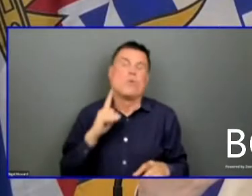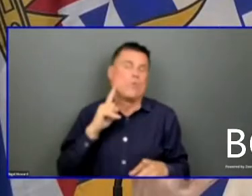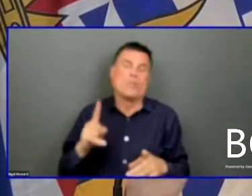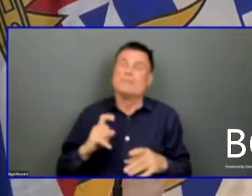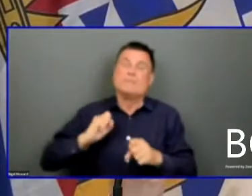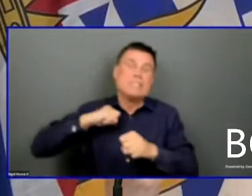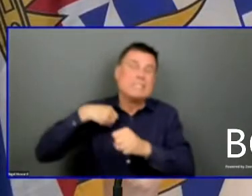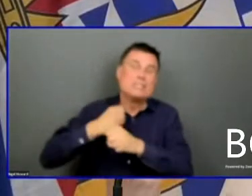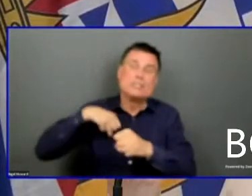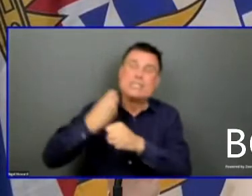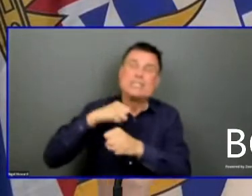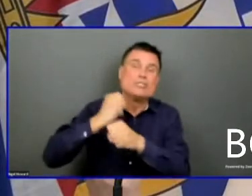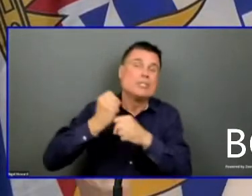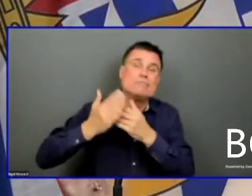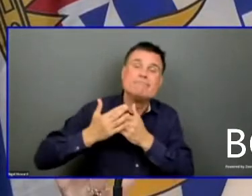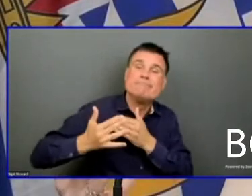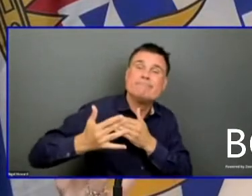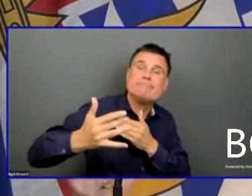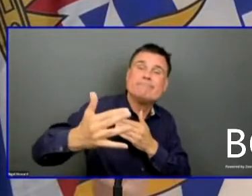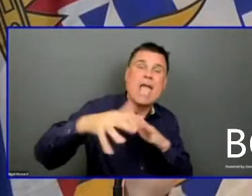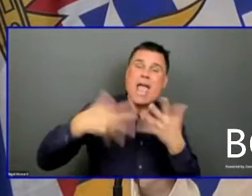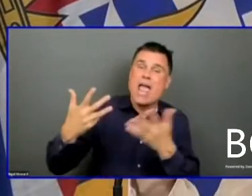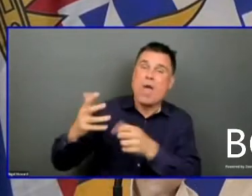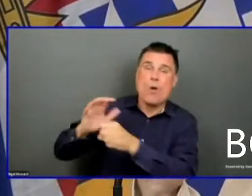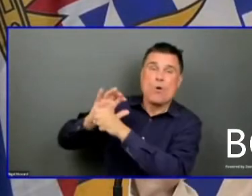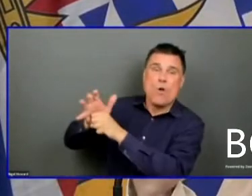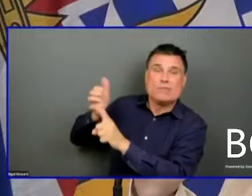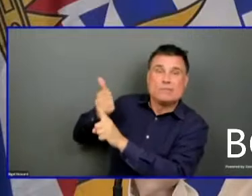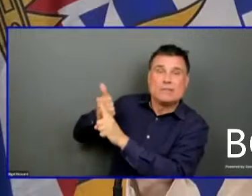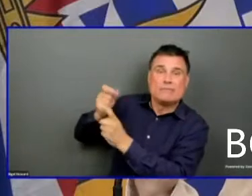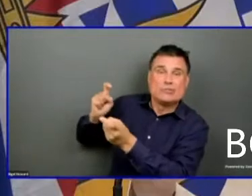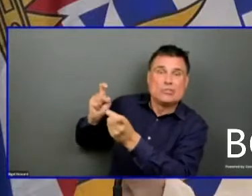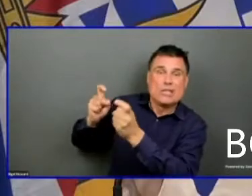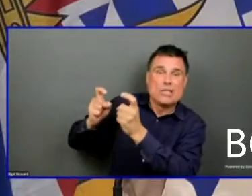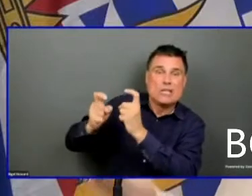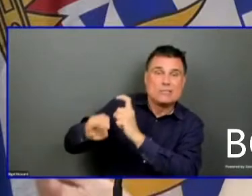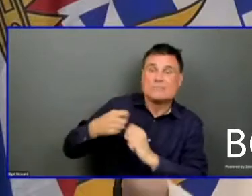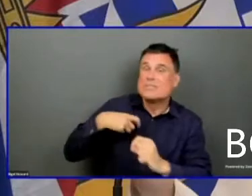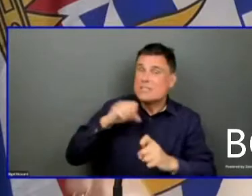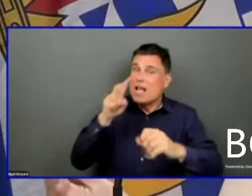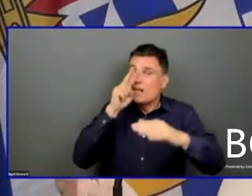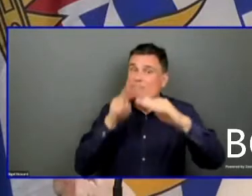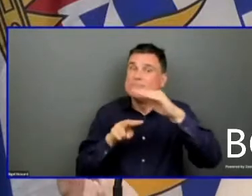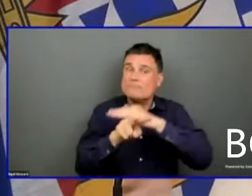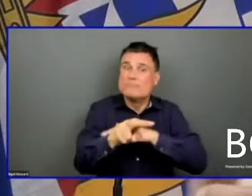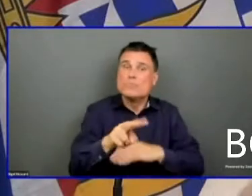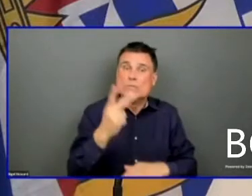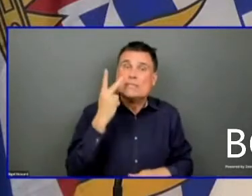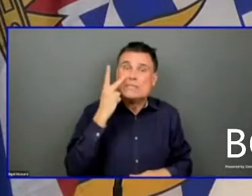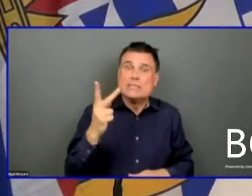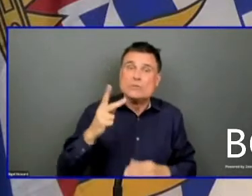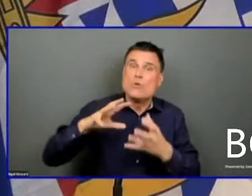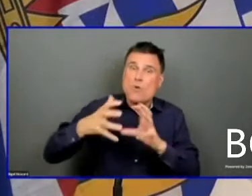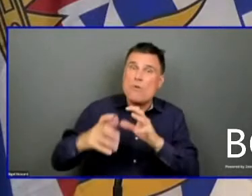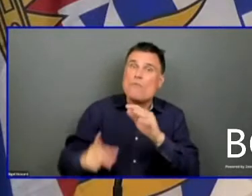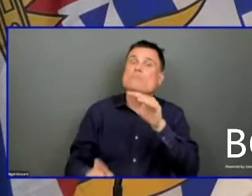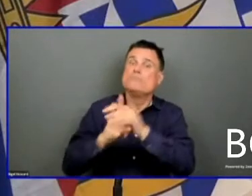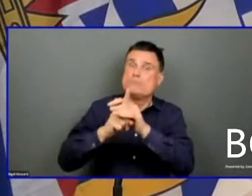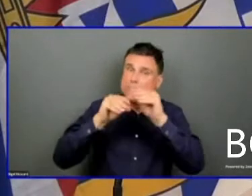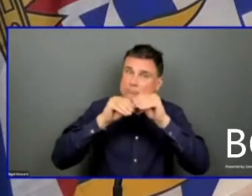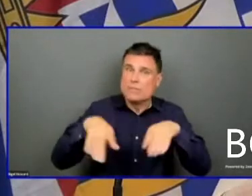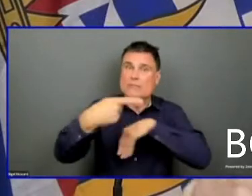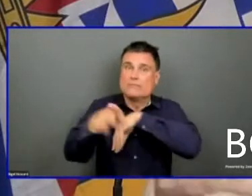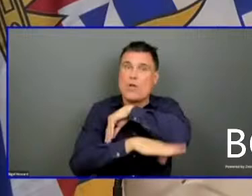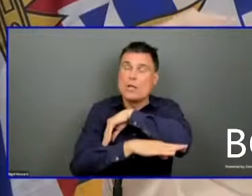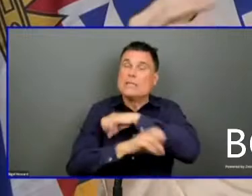expect there will be transmission. 那么现在呢，我们也是对这个新冠病毒的进展、他们的进化不是了解